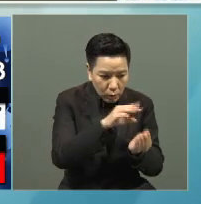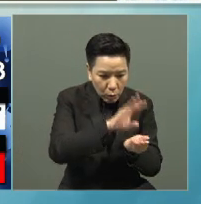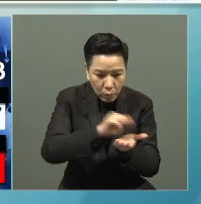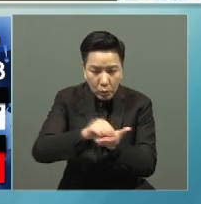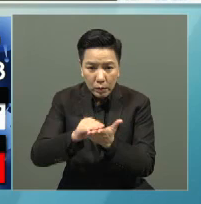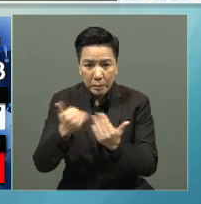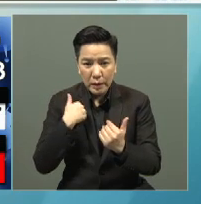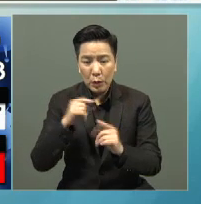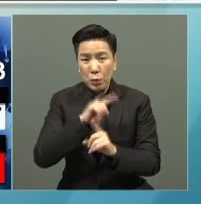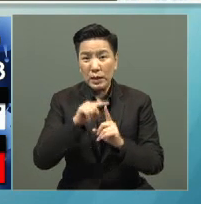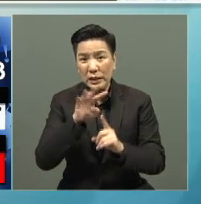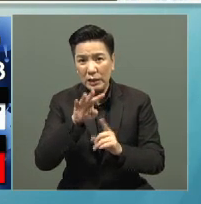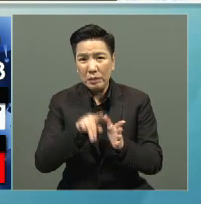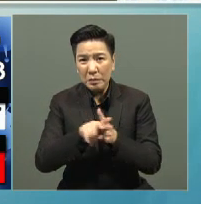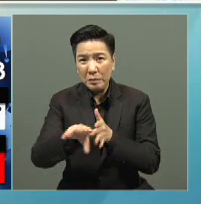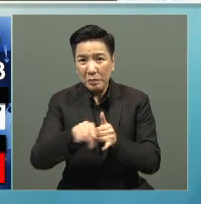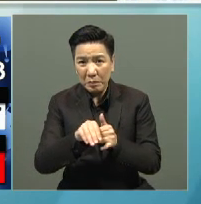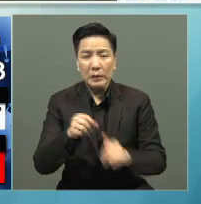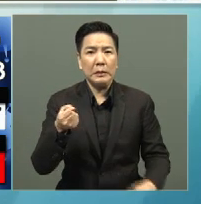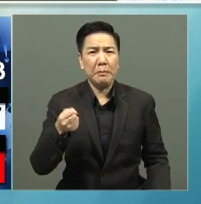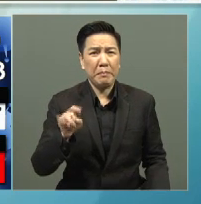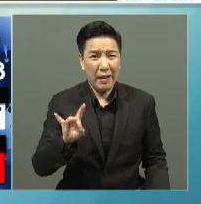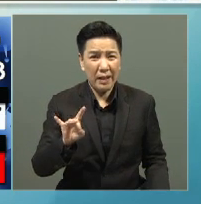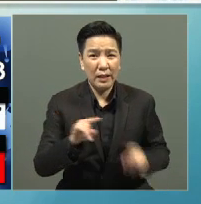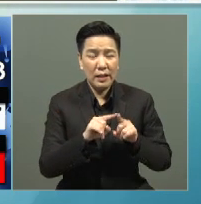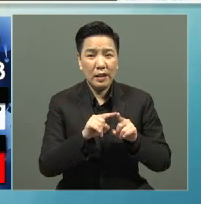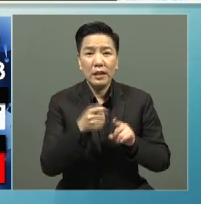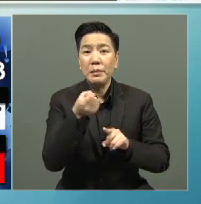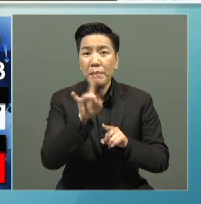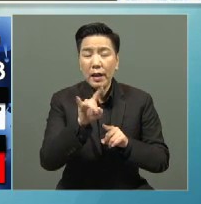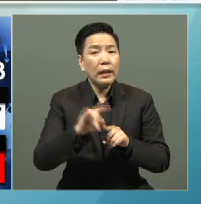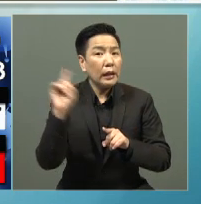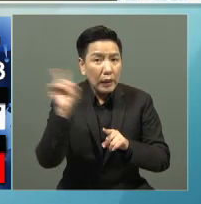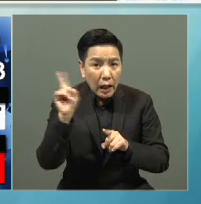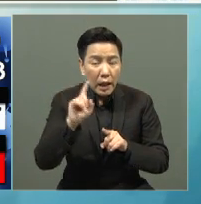วันที่เรากังวลไว้มันจะเพิ่มขึ้นไหมก็ดูในตัวเลขต่างๆนะครับมีแค่วันที่4เท่านั้นที่มีตัวเลขคือ 18 18